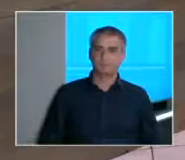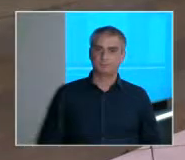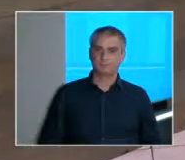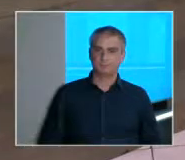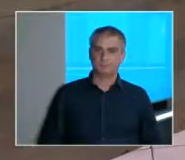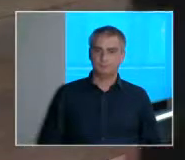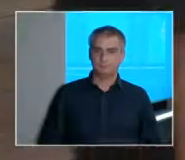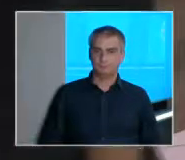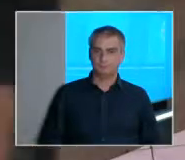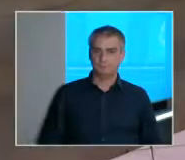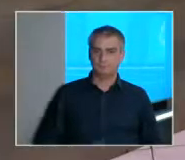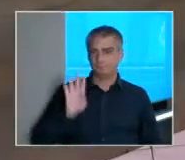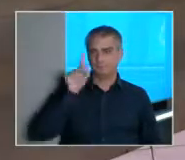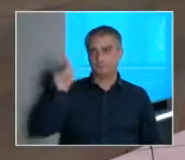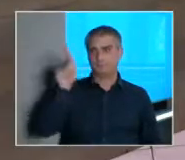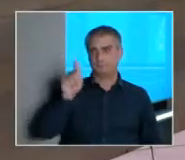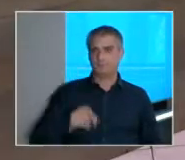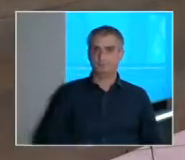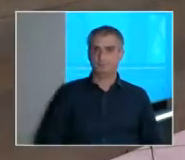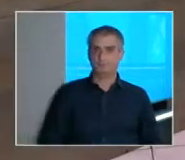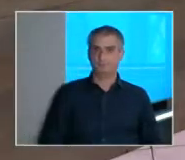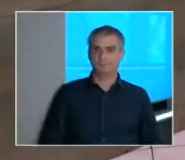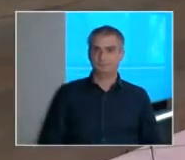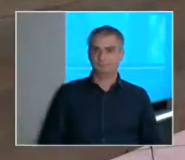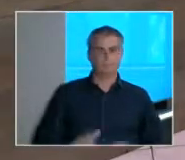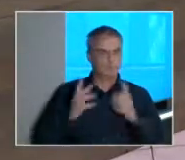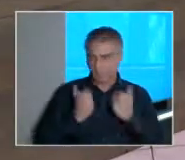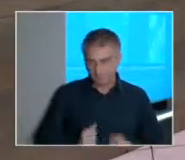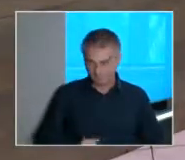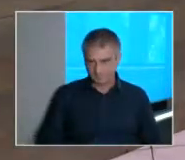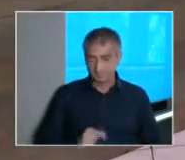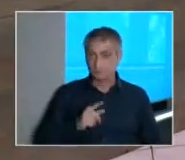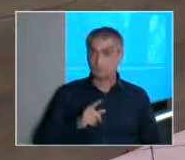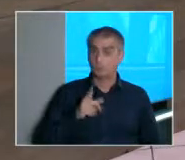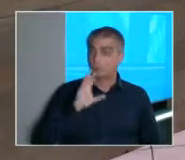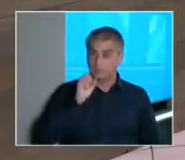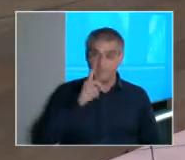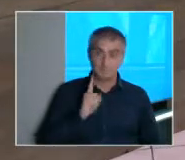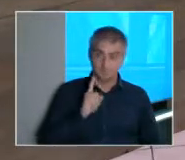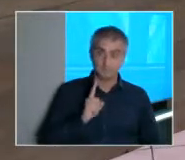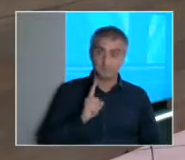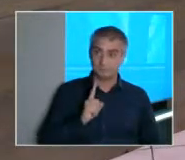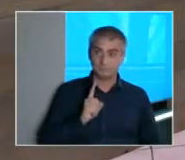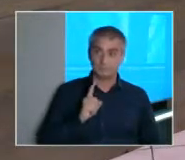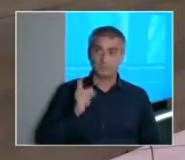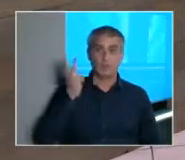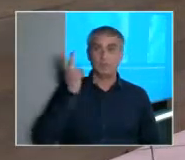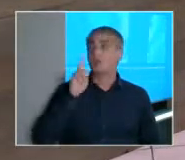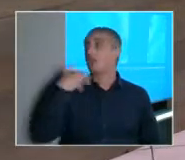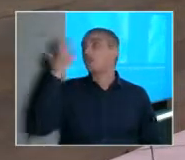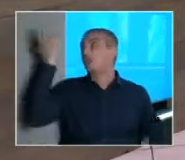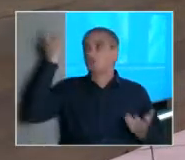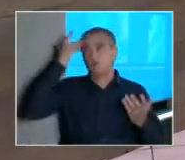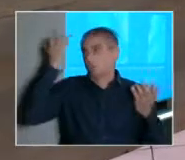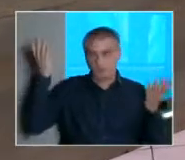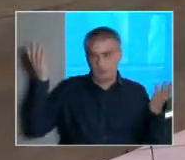אני חושב זה ביבי. מדוע? כי אם יכול להיות, אני